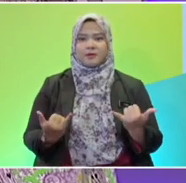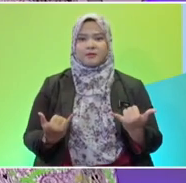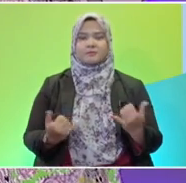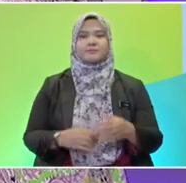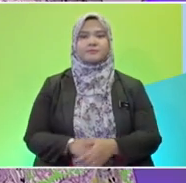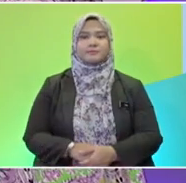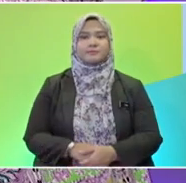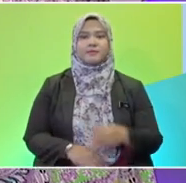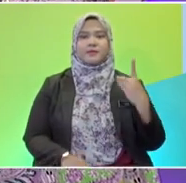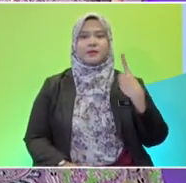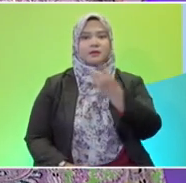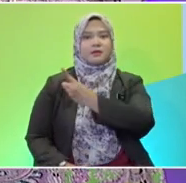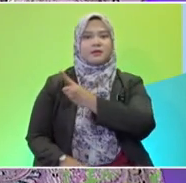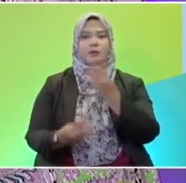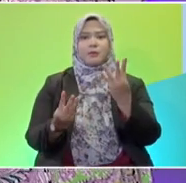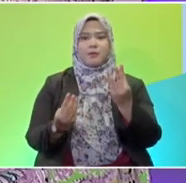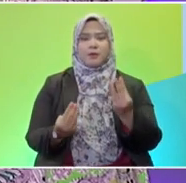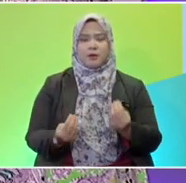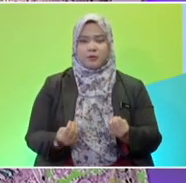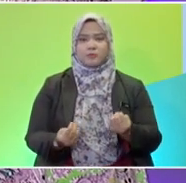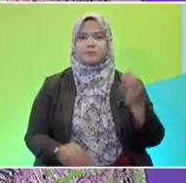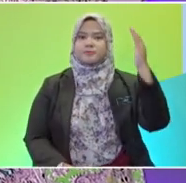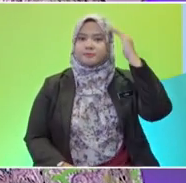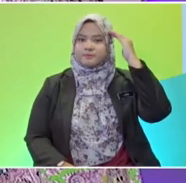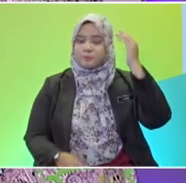kita akan menambahkan uang kertas sebanyak